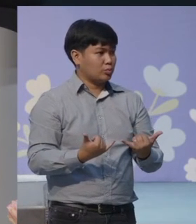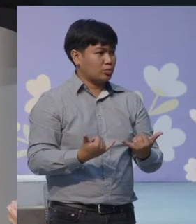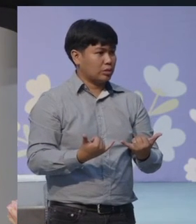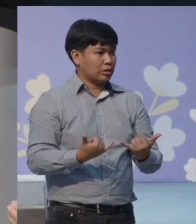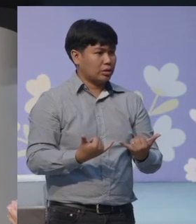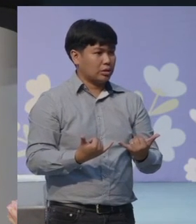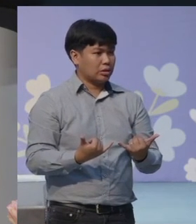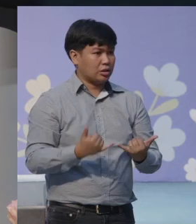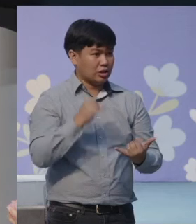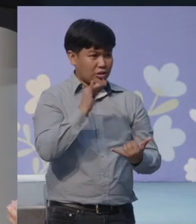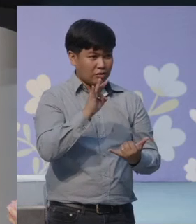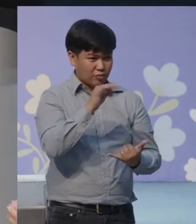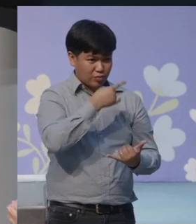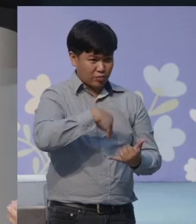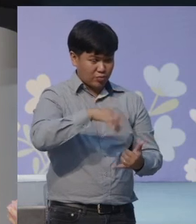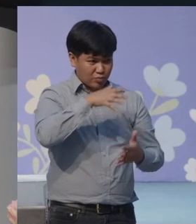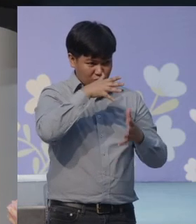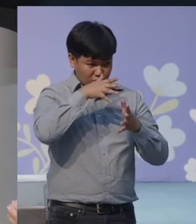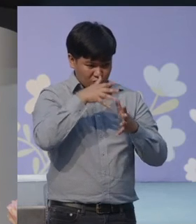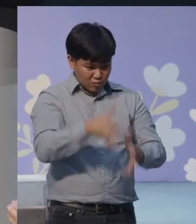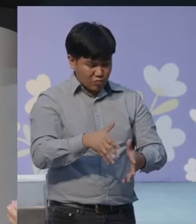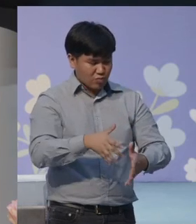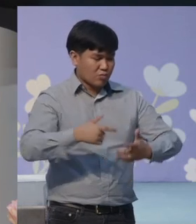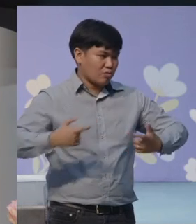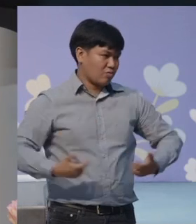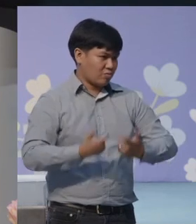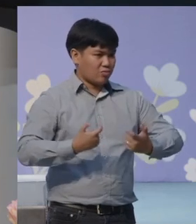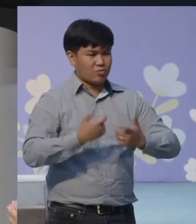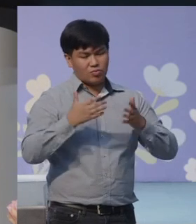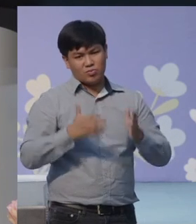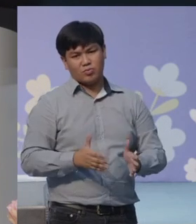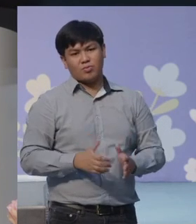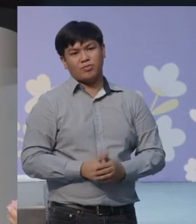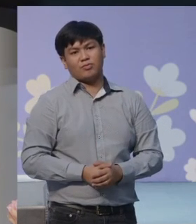ay maiwan sa ating kasalanan.